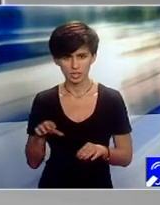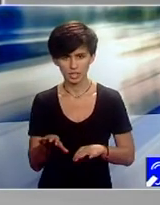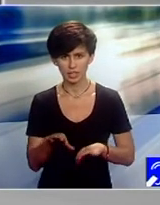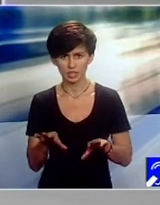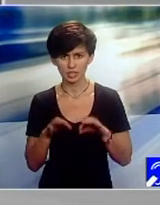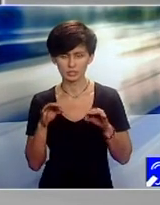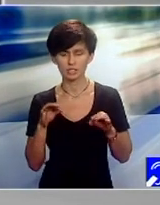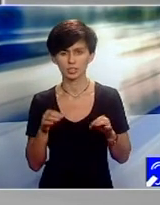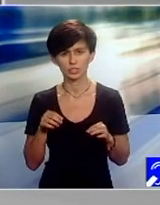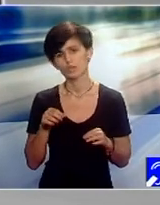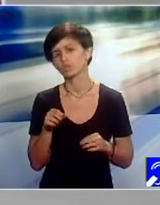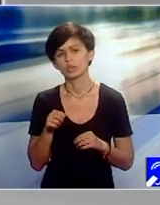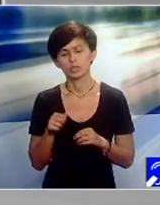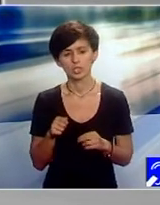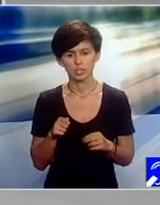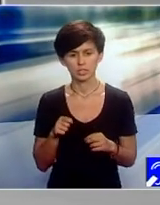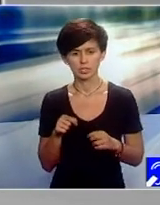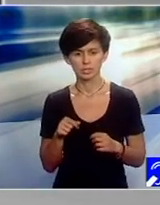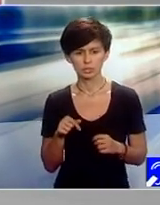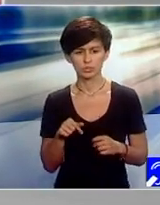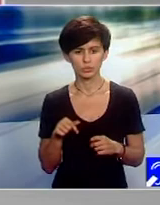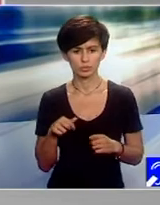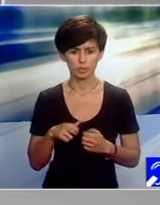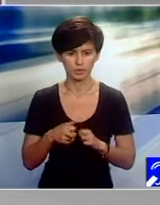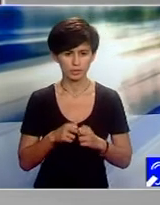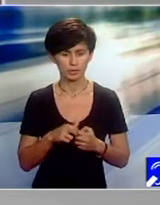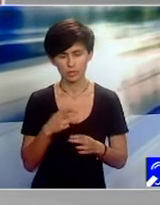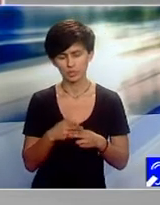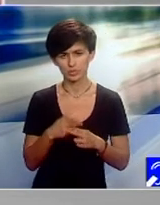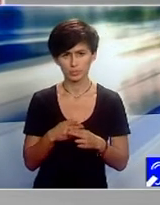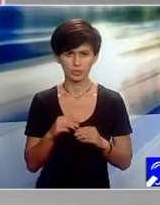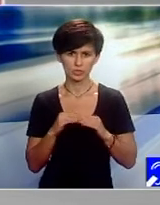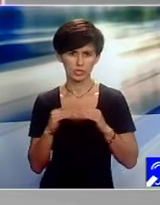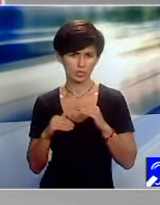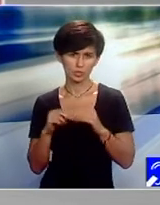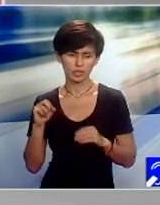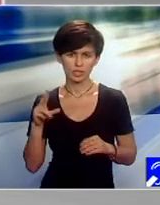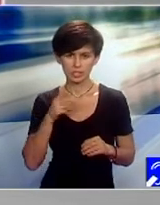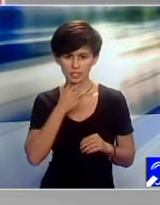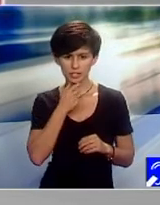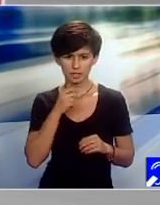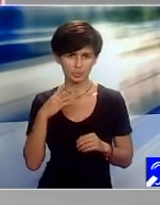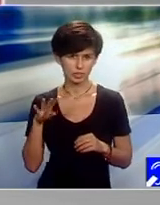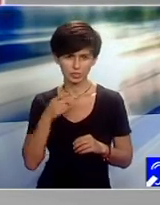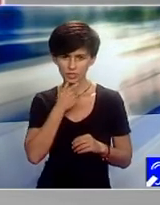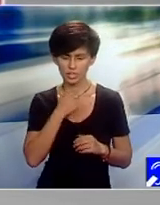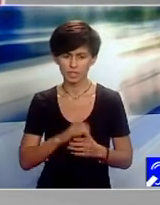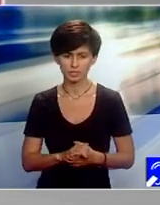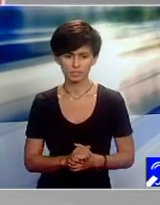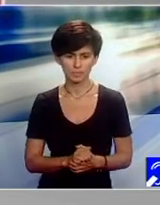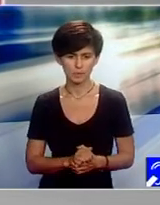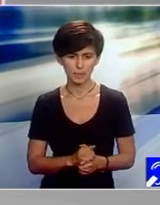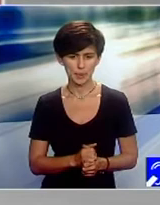studiile. Puține, dar sunt. Și în acest context, noi de aceea și în toată lumea astăzi s-a